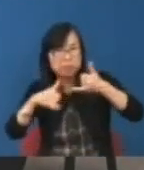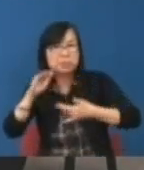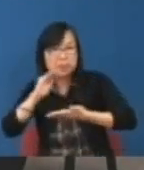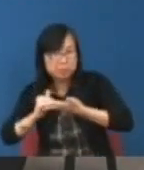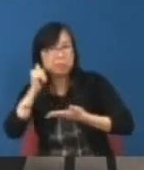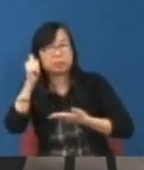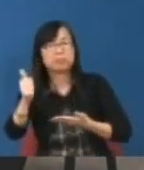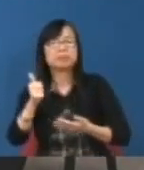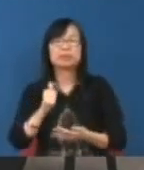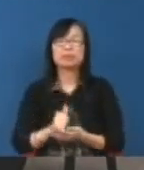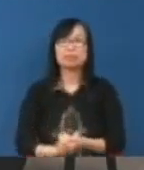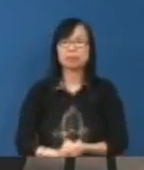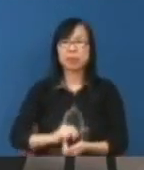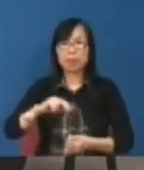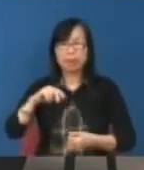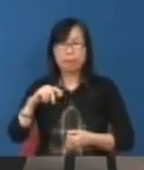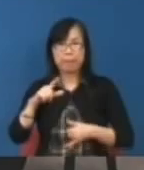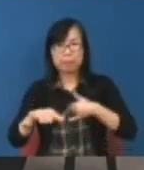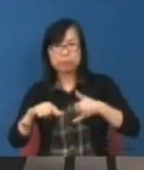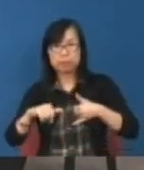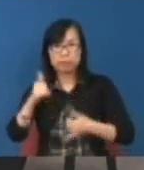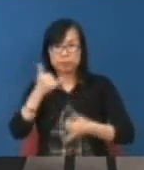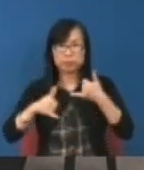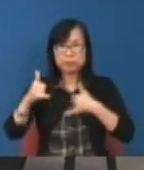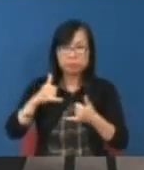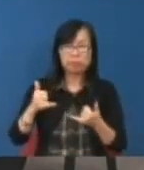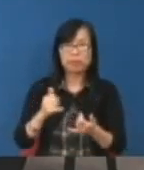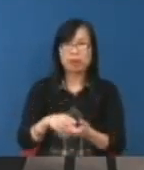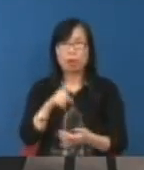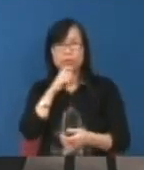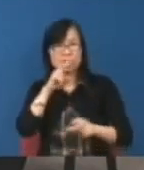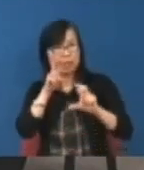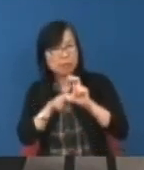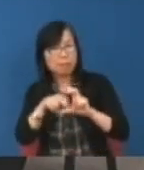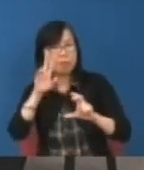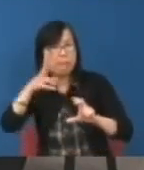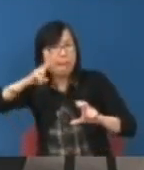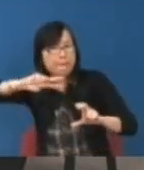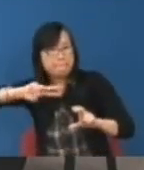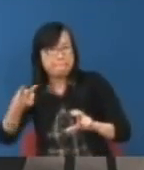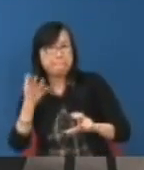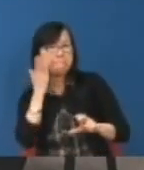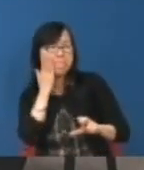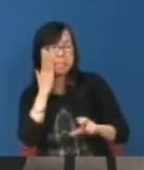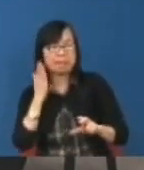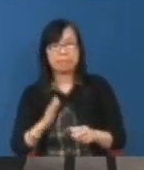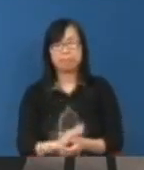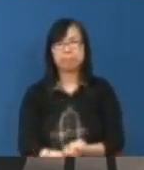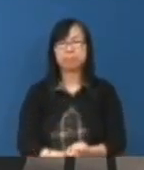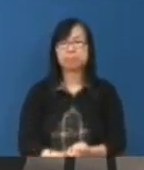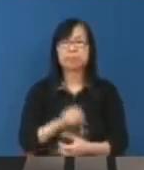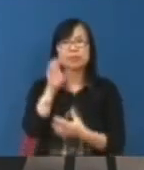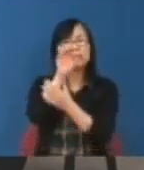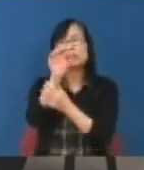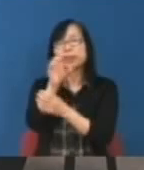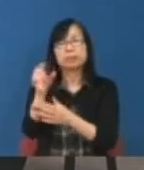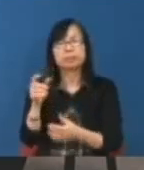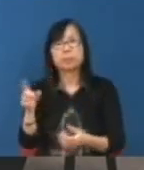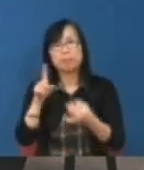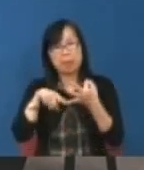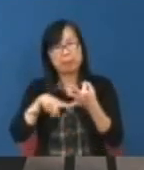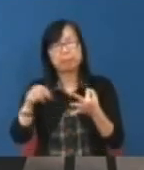戲即是好像有一套，我記得好像有西片叫變臉嘛，突然間可以變的嘛，即是你看到